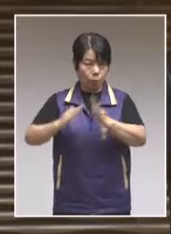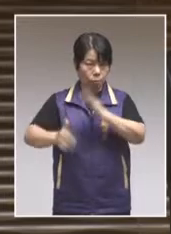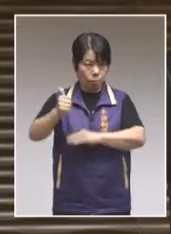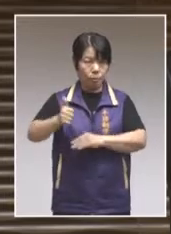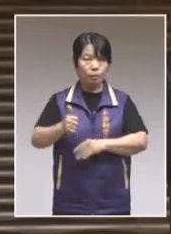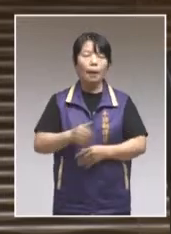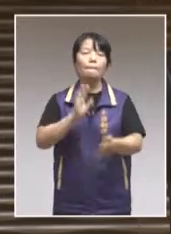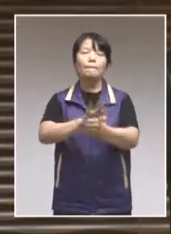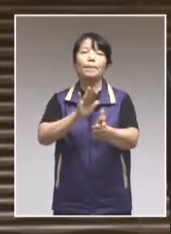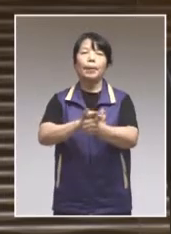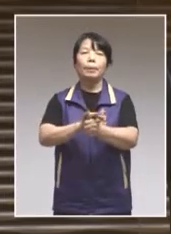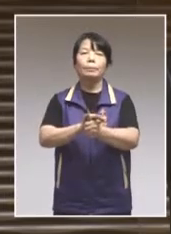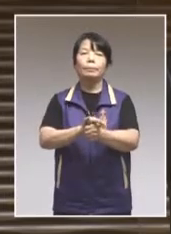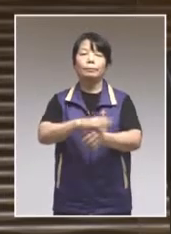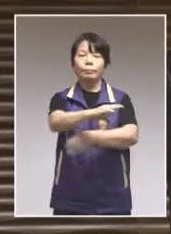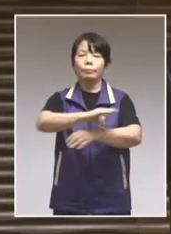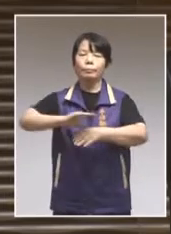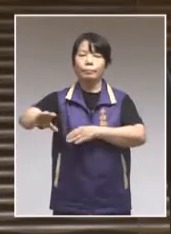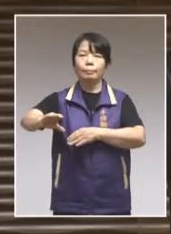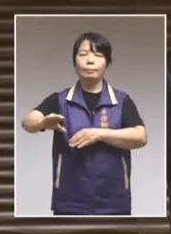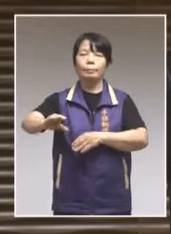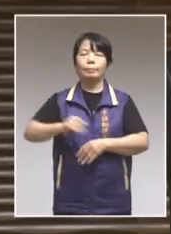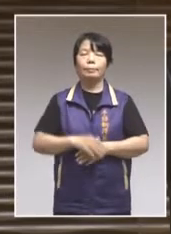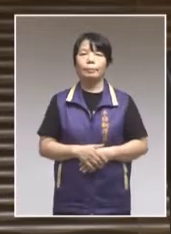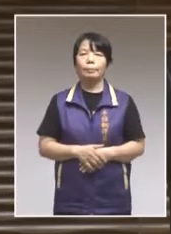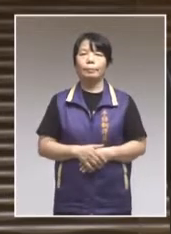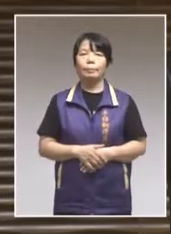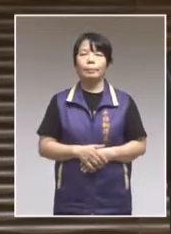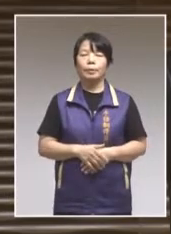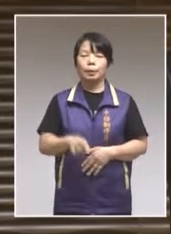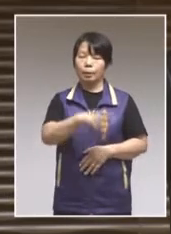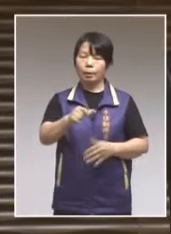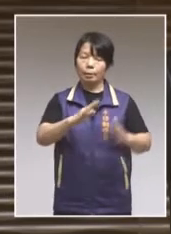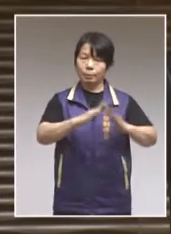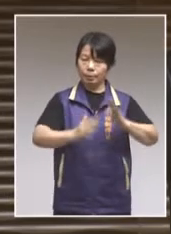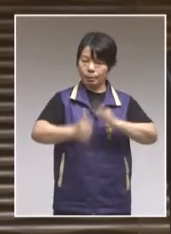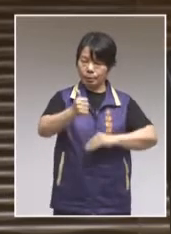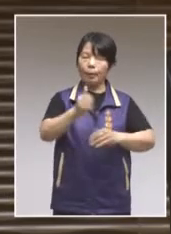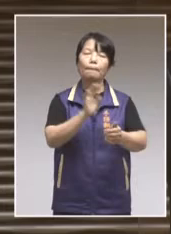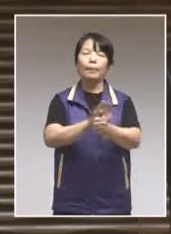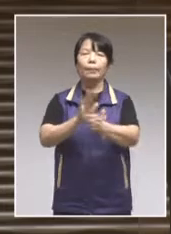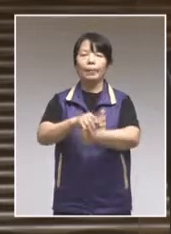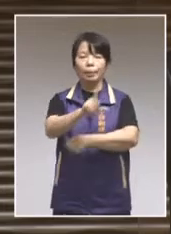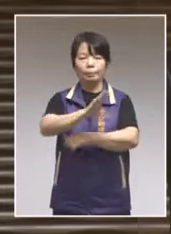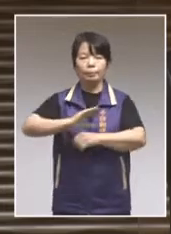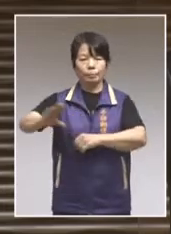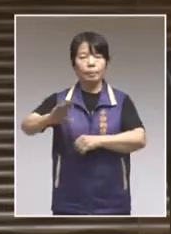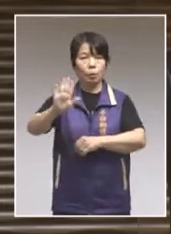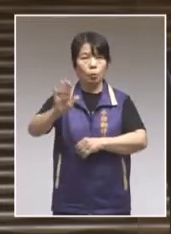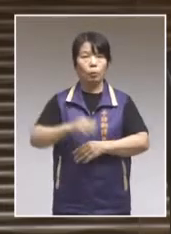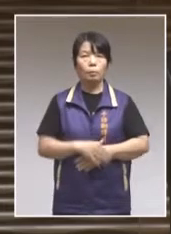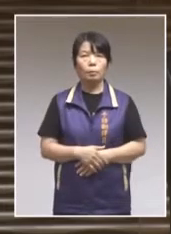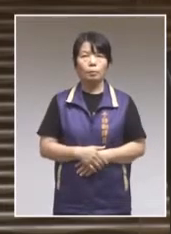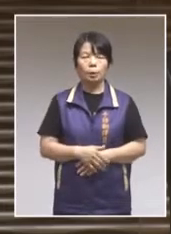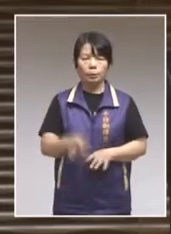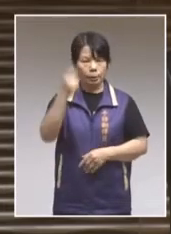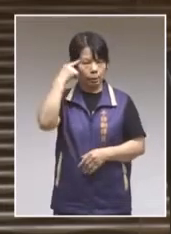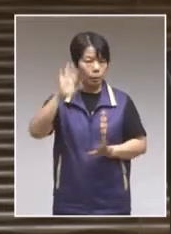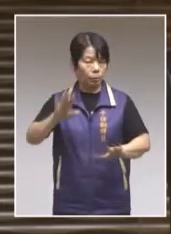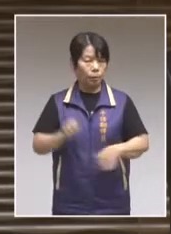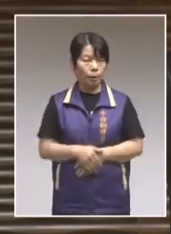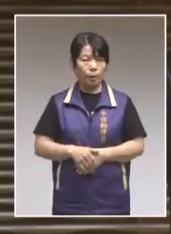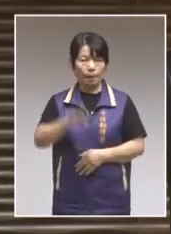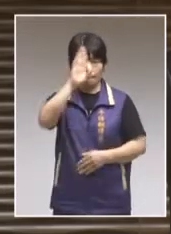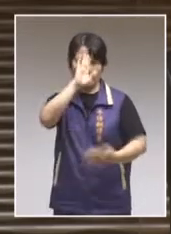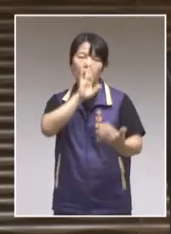忙来传播这些讯息，所以就有请家长来帮忙这个事情啊。所以基本上我们认为在防疫的事